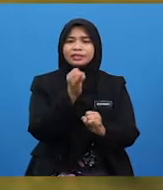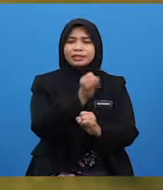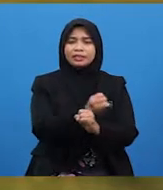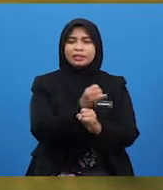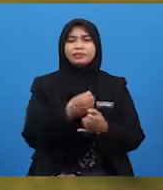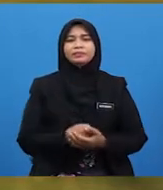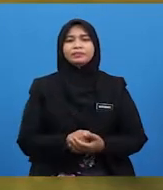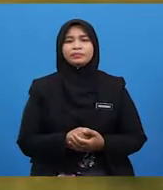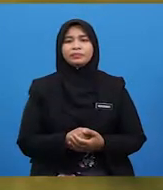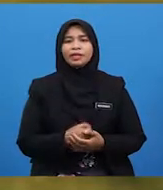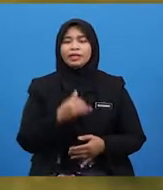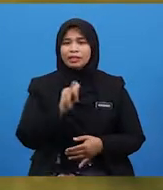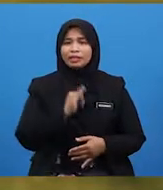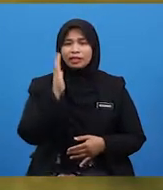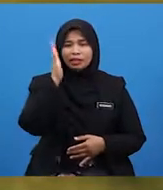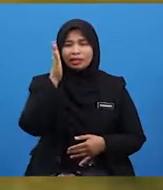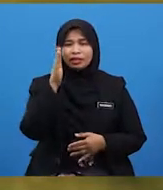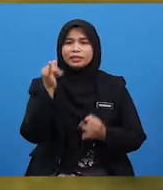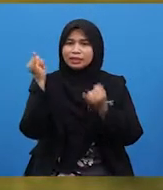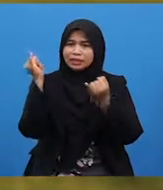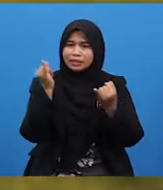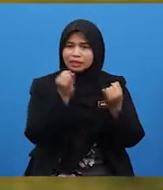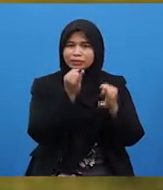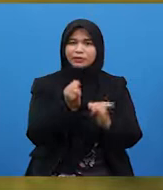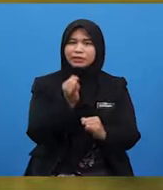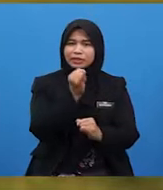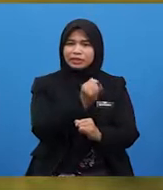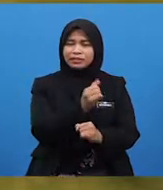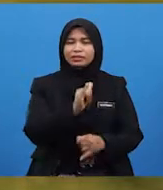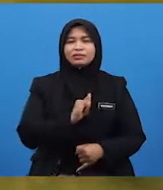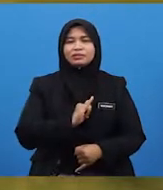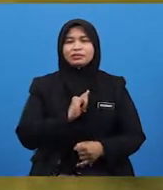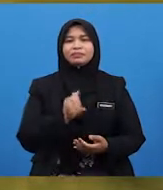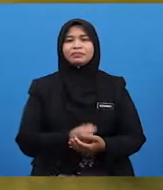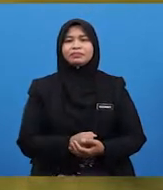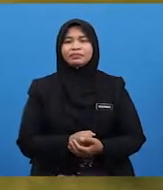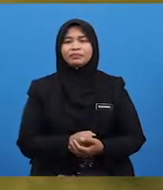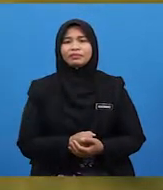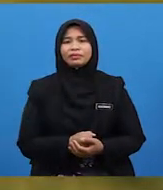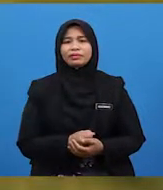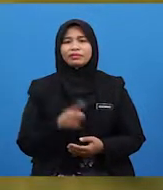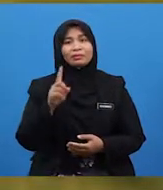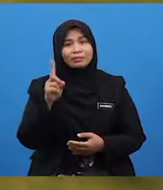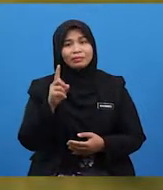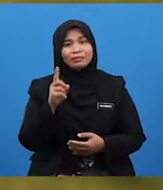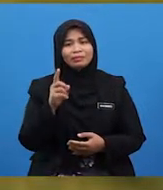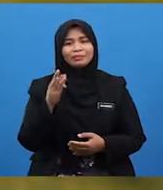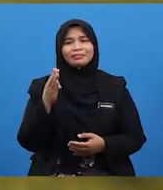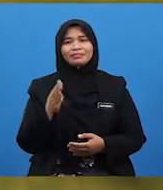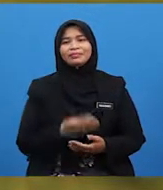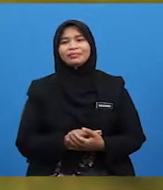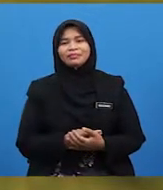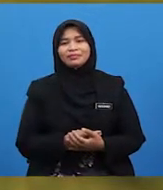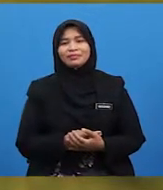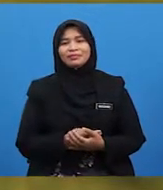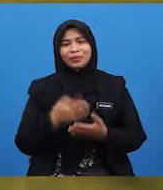itu, saya akan menjemput jiran saya, Encik Kugan. Di manakah beliau? Ha, tak ada pun.